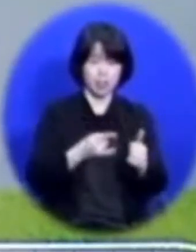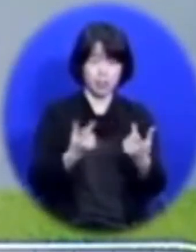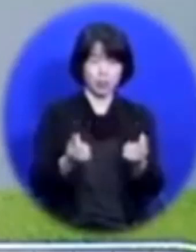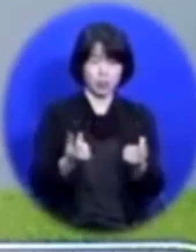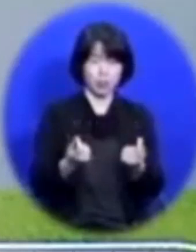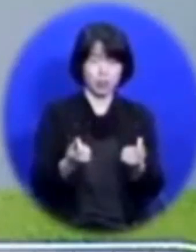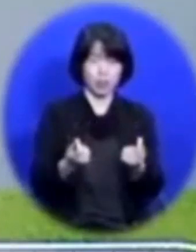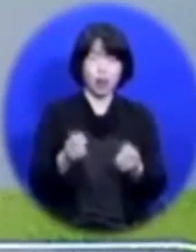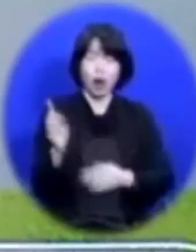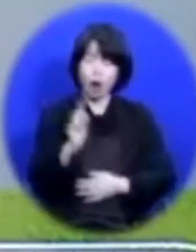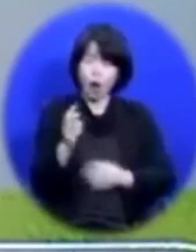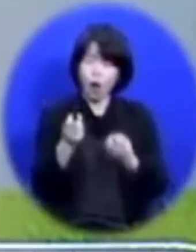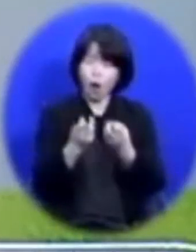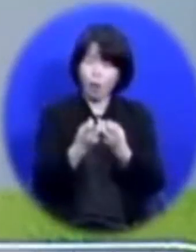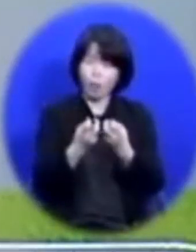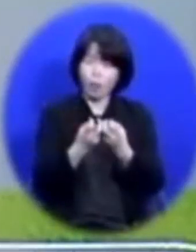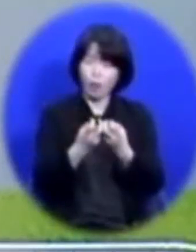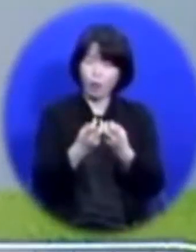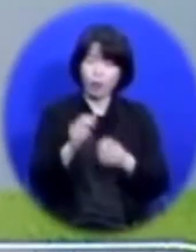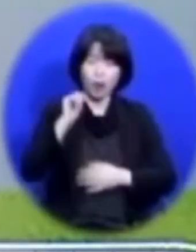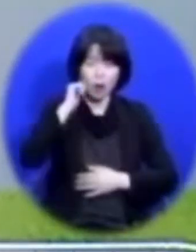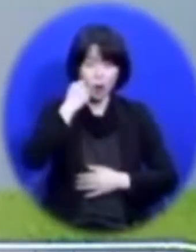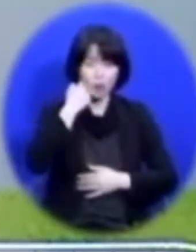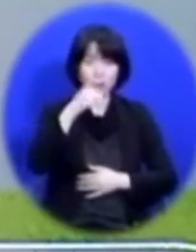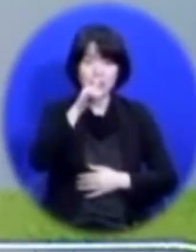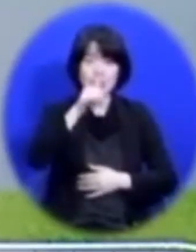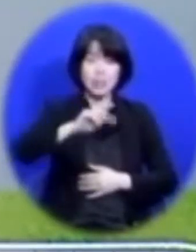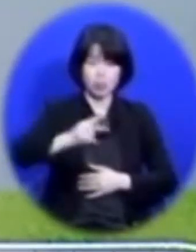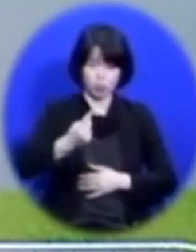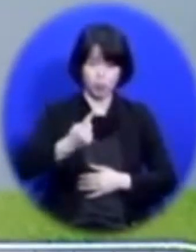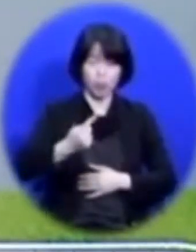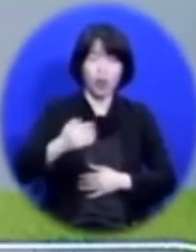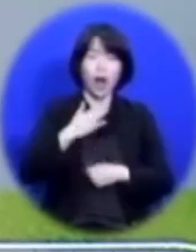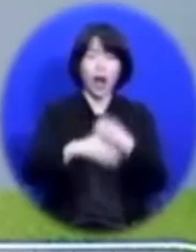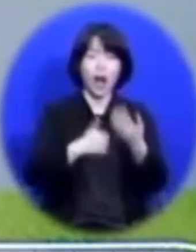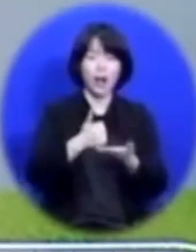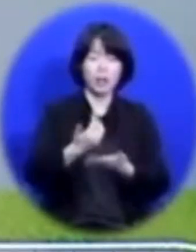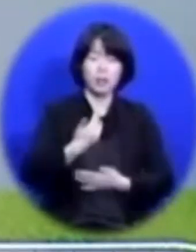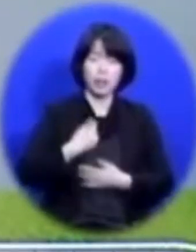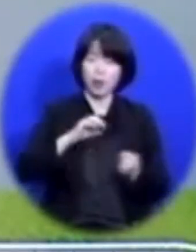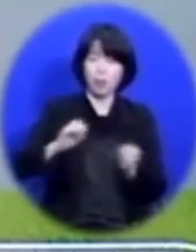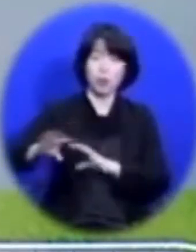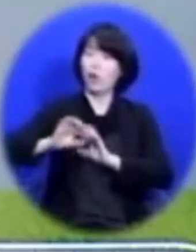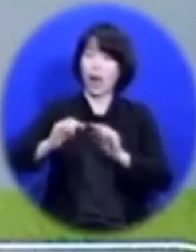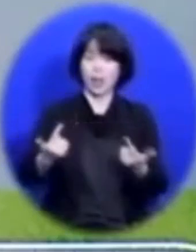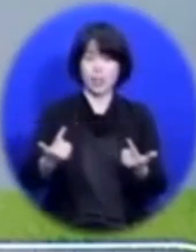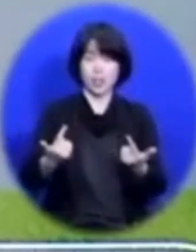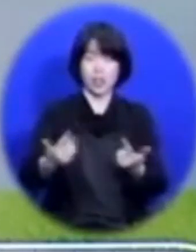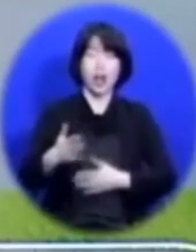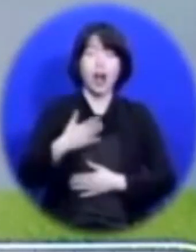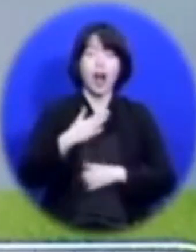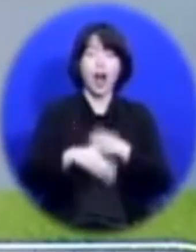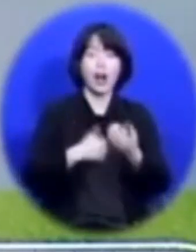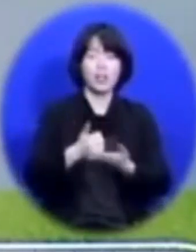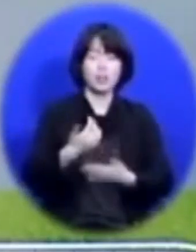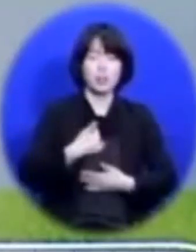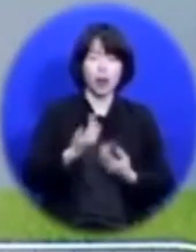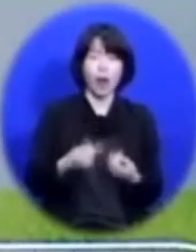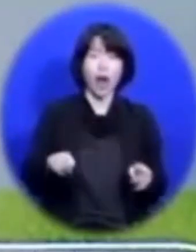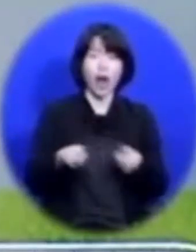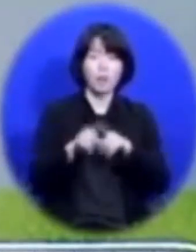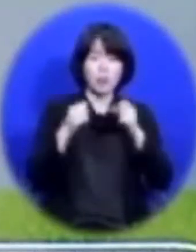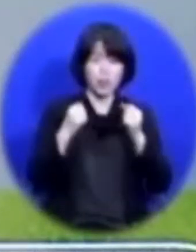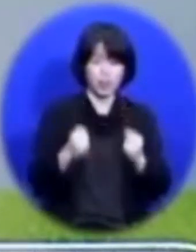어떤어려움에직면하더라도하나님을믿는사람들에게는진실입니다. 마음속에 "하나님은나